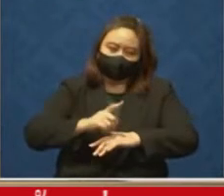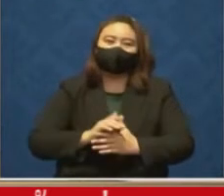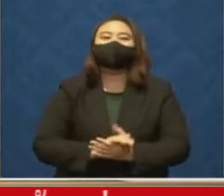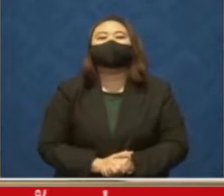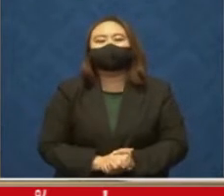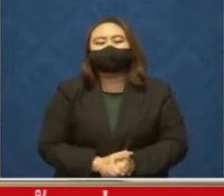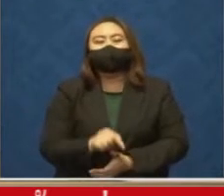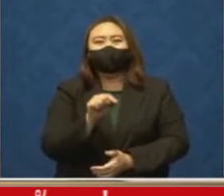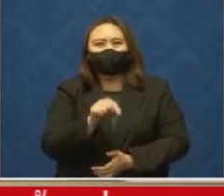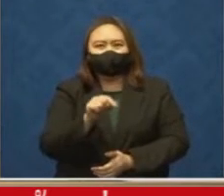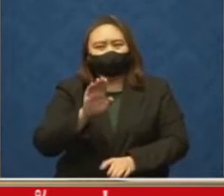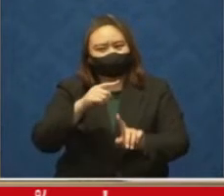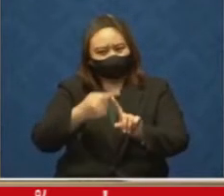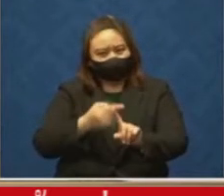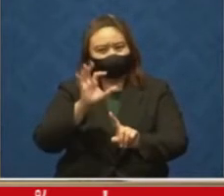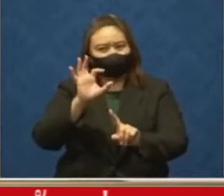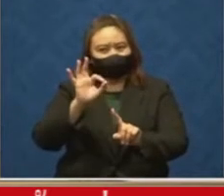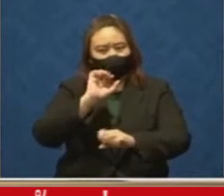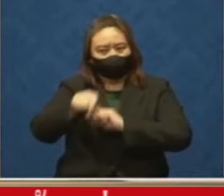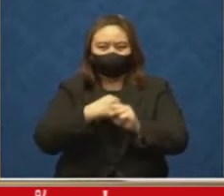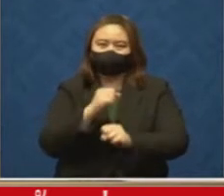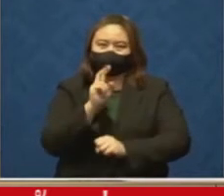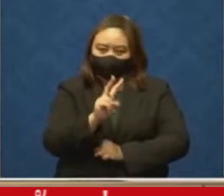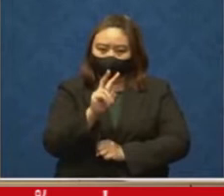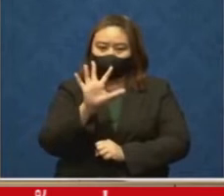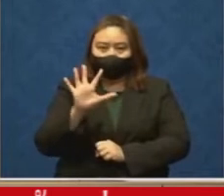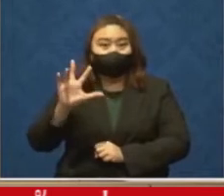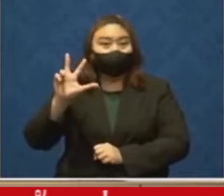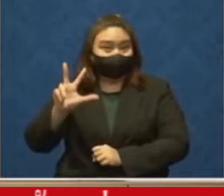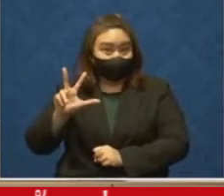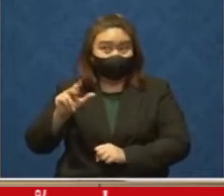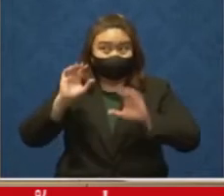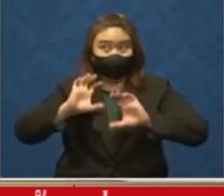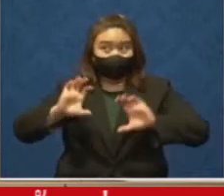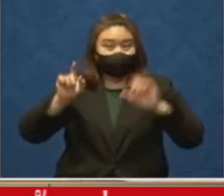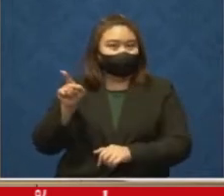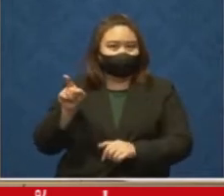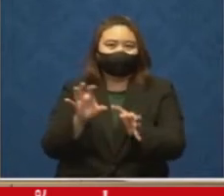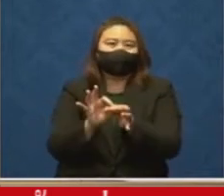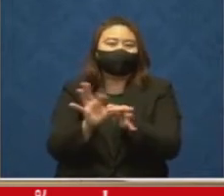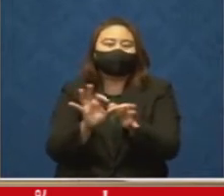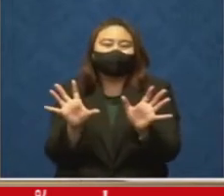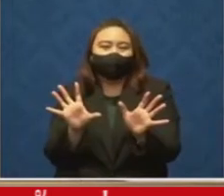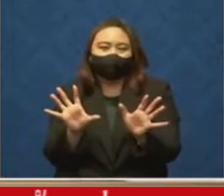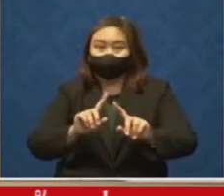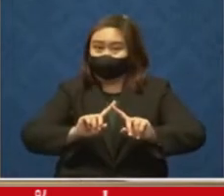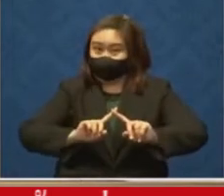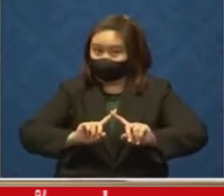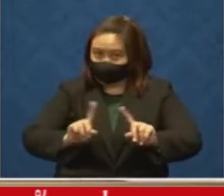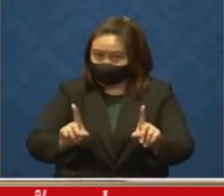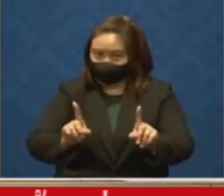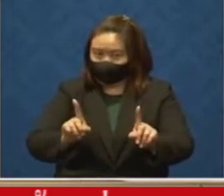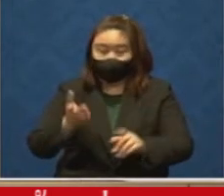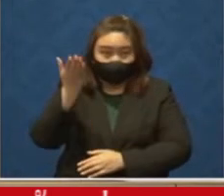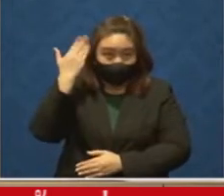อนนี้เกิดเหตุเมื่อกันยาปี 53 ครับ ไม่นจะเกี่ยวกัรฐบชุนี้นะครับแต่ถ้